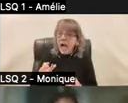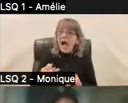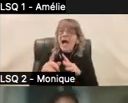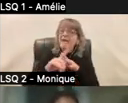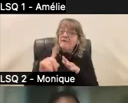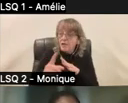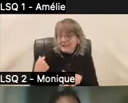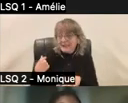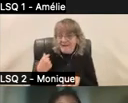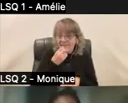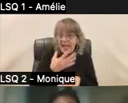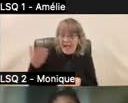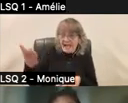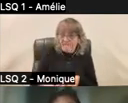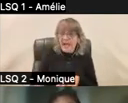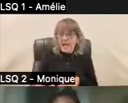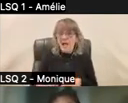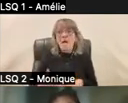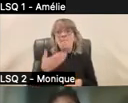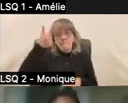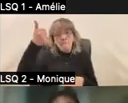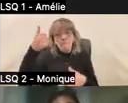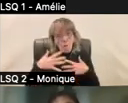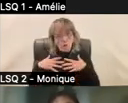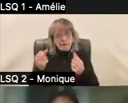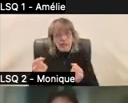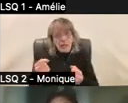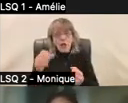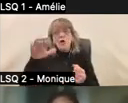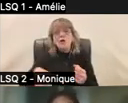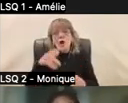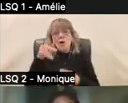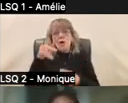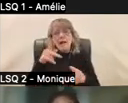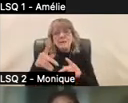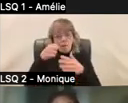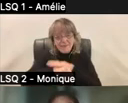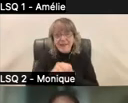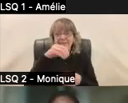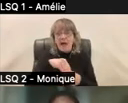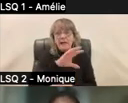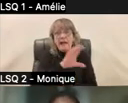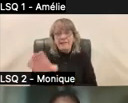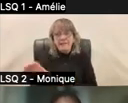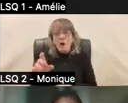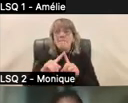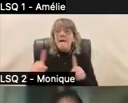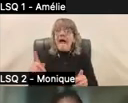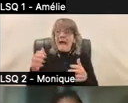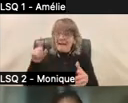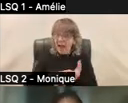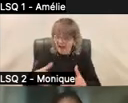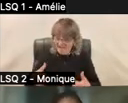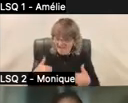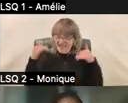arrivés sont en meilleure santé que la population née au Canada, mais avec le temps passé au Canada, leur